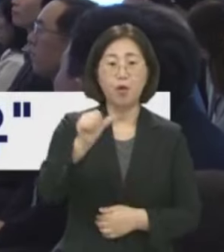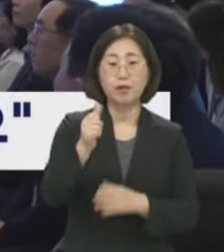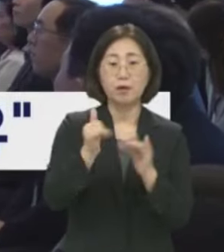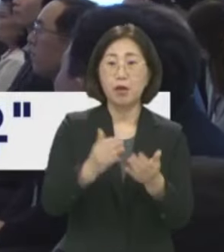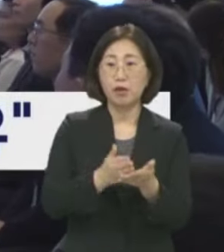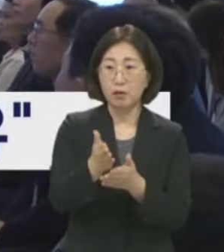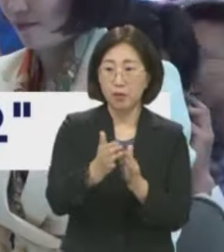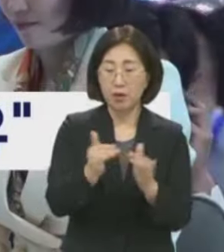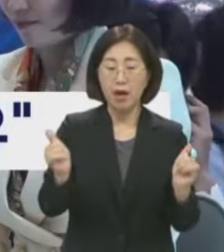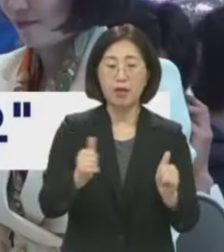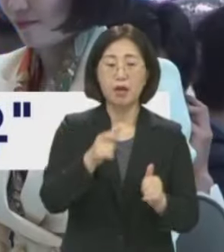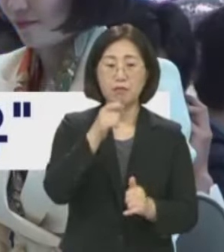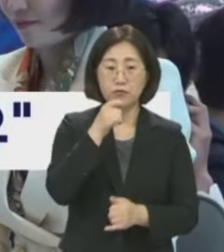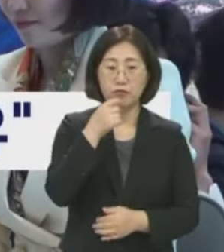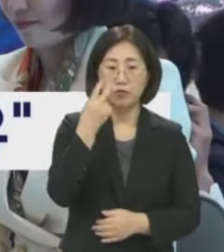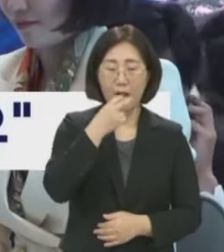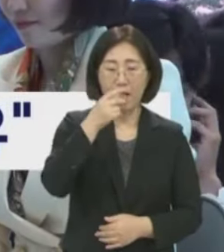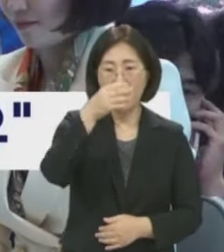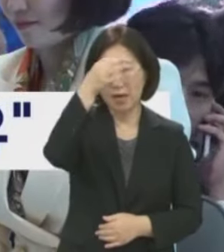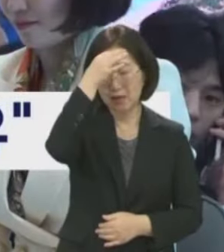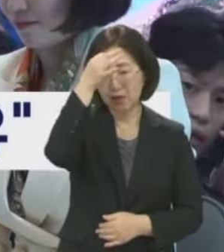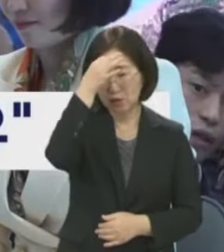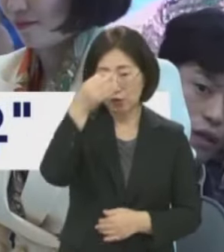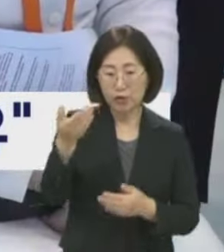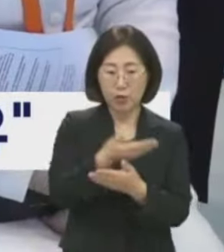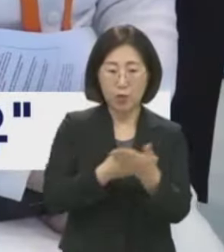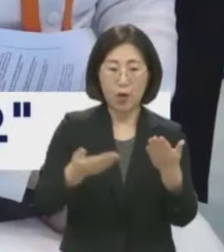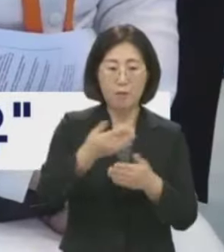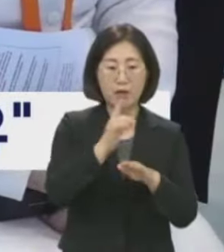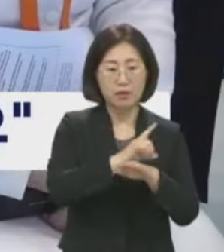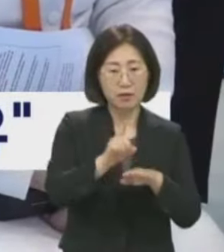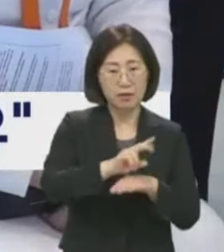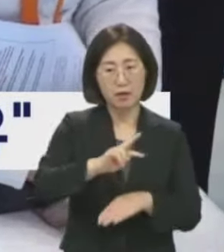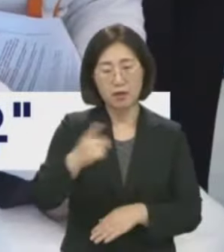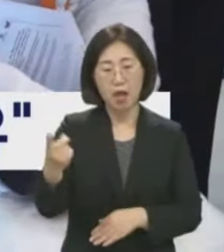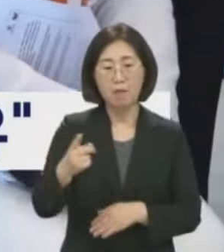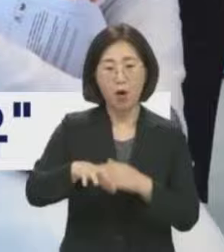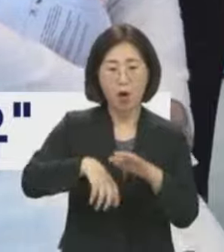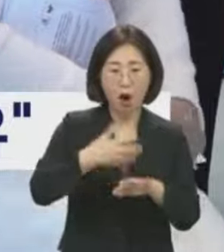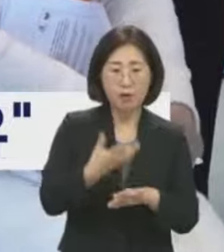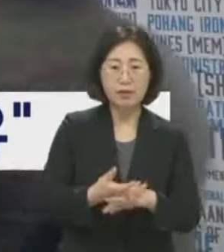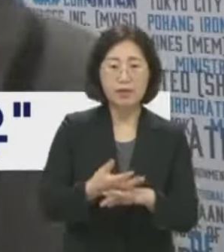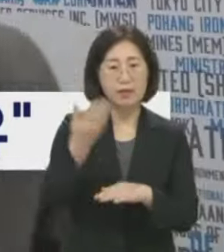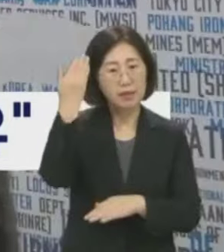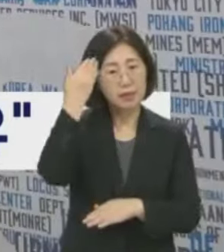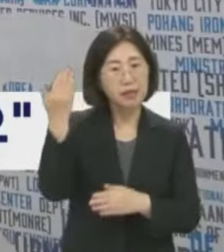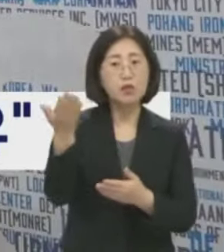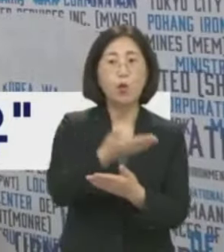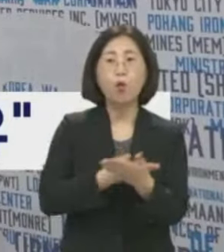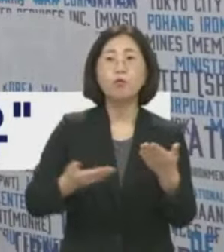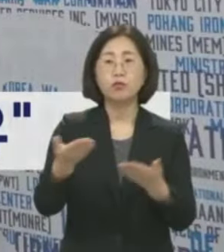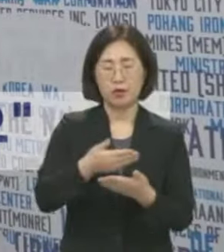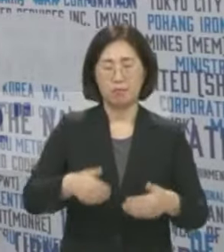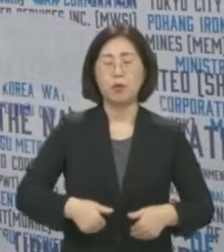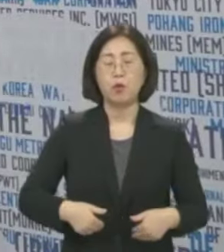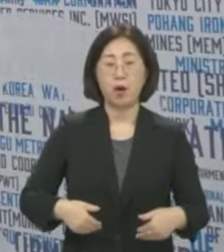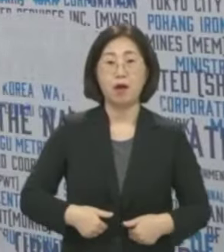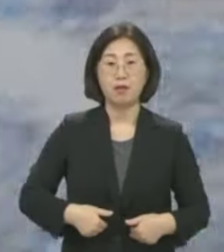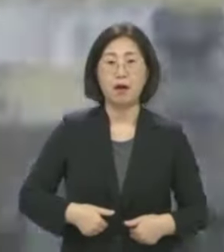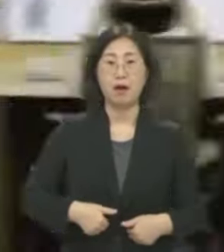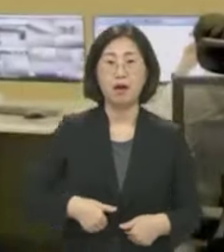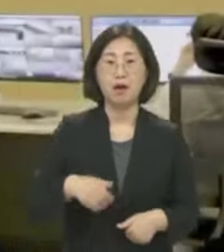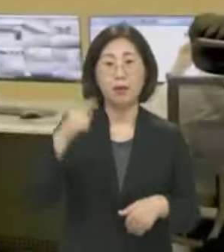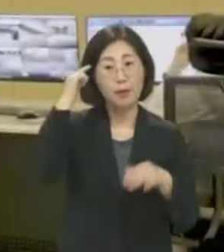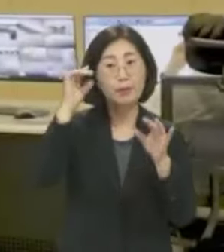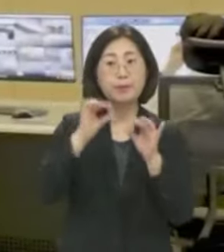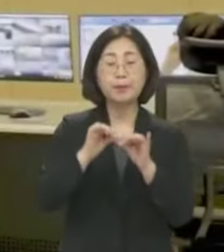전문가들도 물관리 신기술 등을 나누며 디지털 전환 등 혁신 촉진과 지식 공유가 문제 해결의 핵심이라 입을